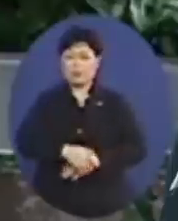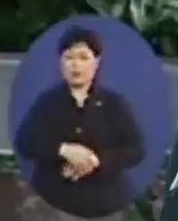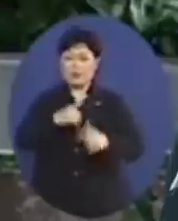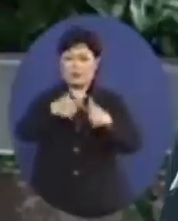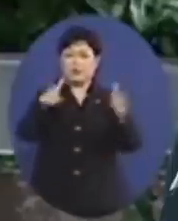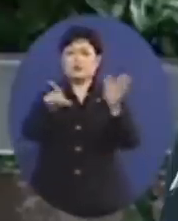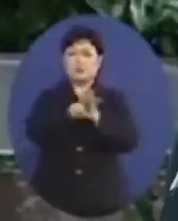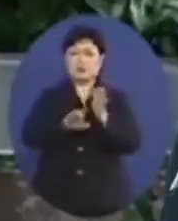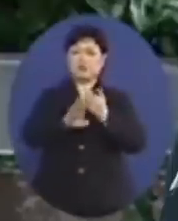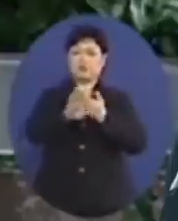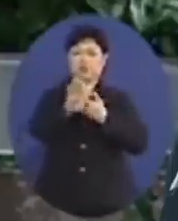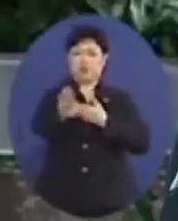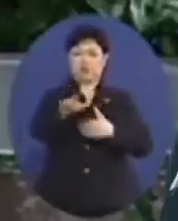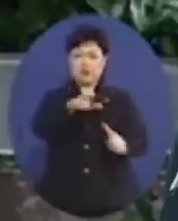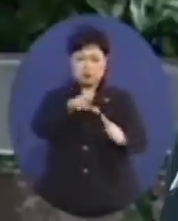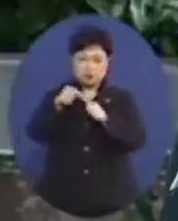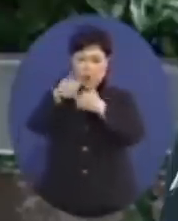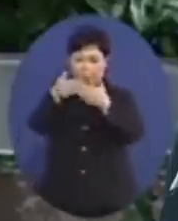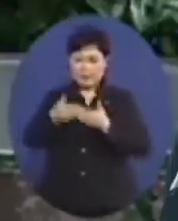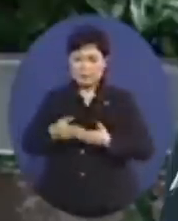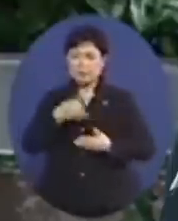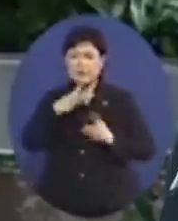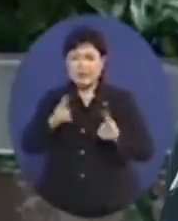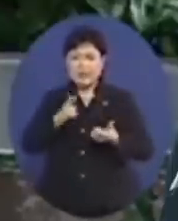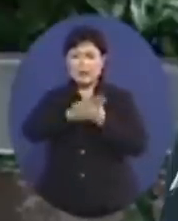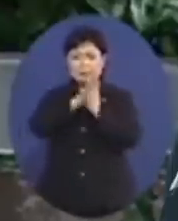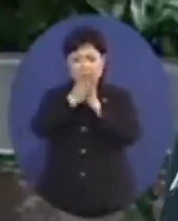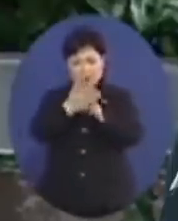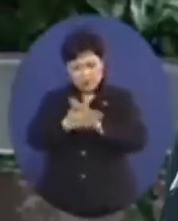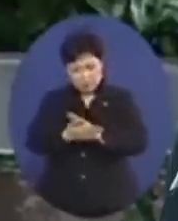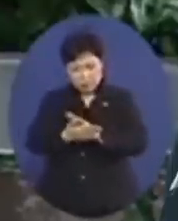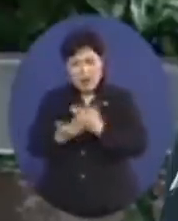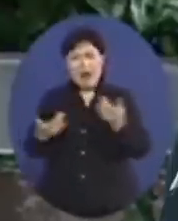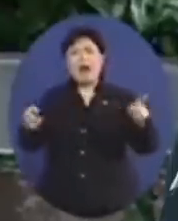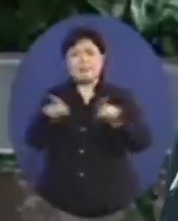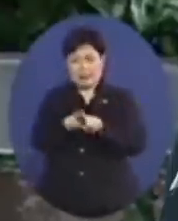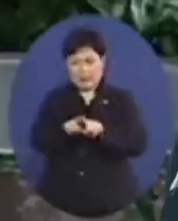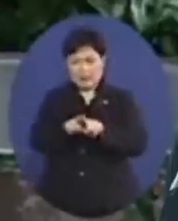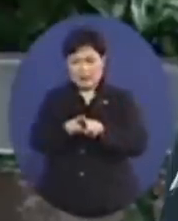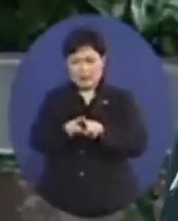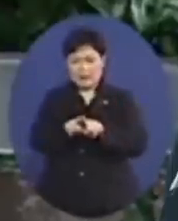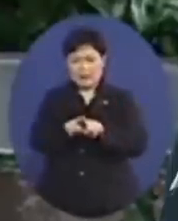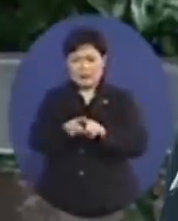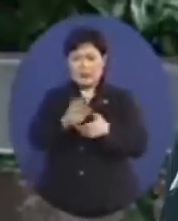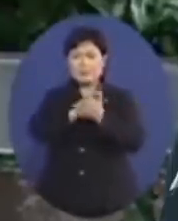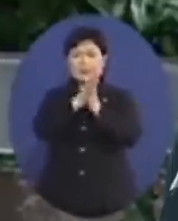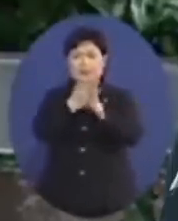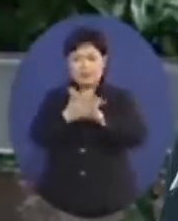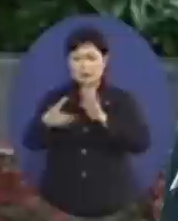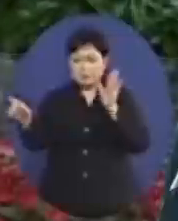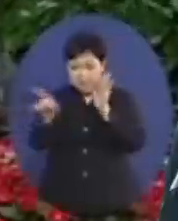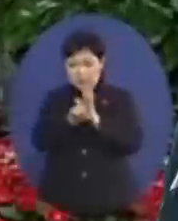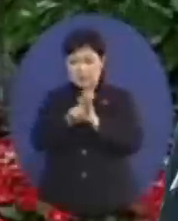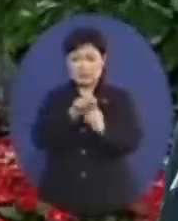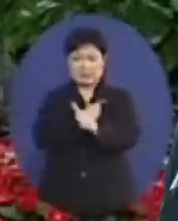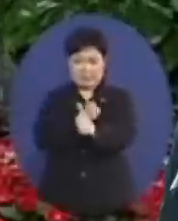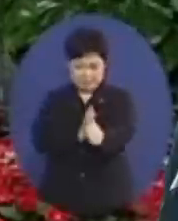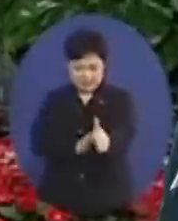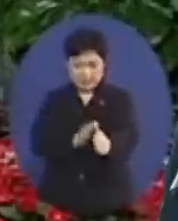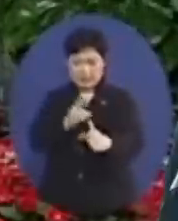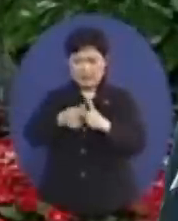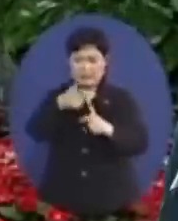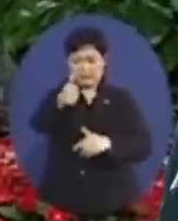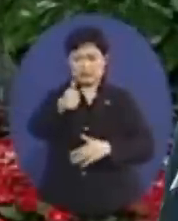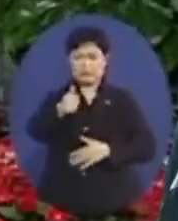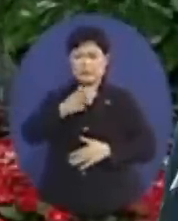예수를 믿고 난 다음에는 구원만 받을 뿐 아니라 변화가 꼭 다가와야 되는 것입니다. 그 변화를 믿어야 돼요.